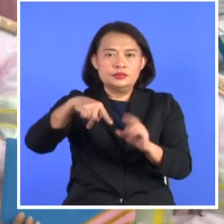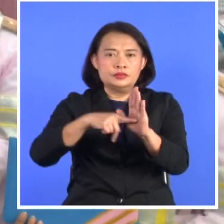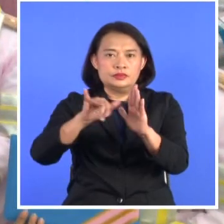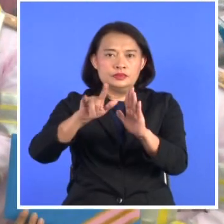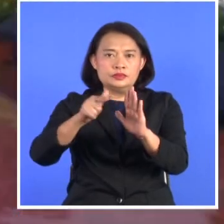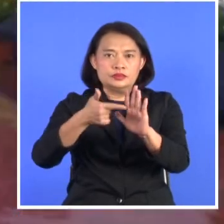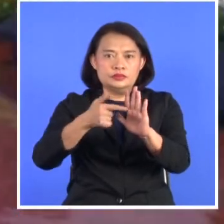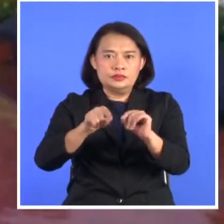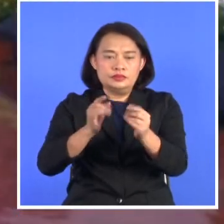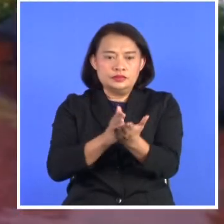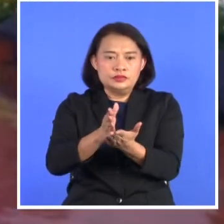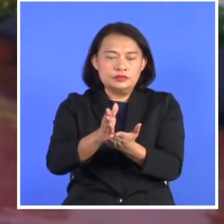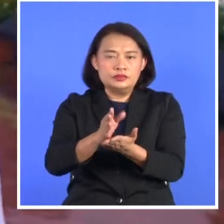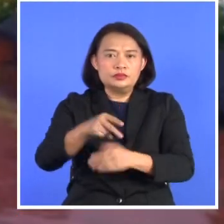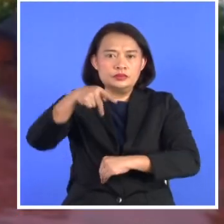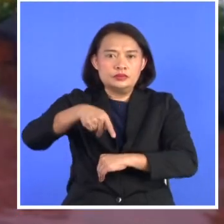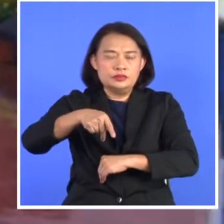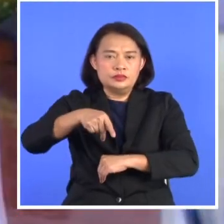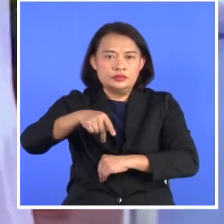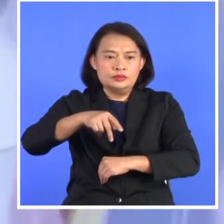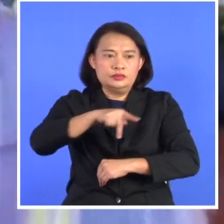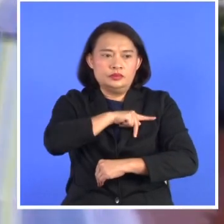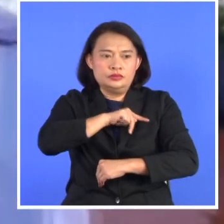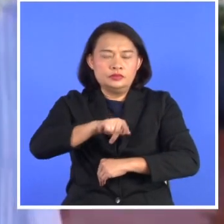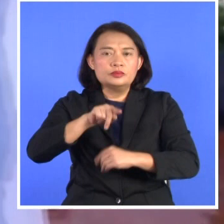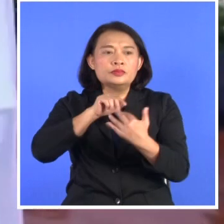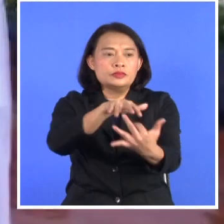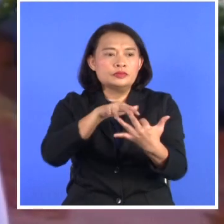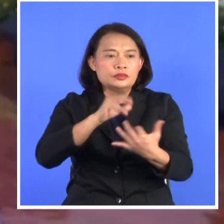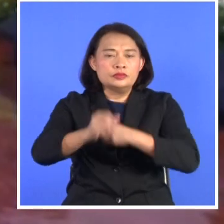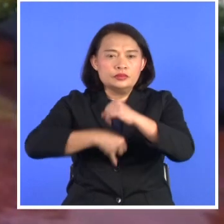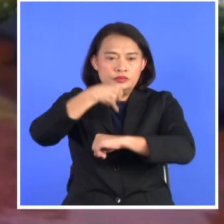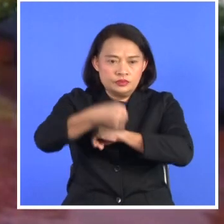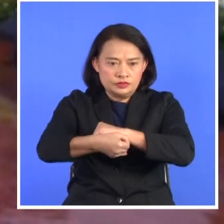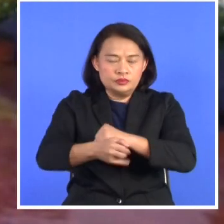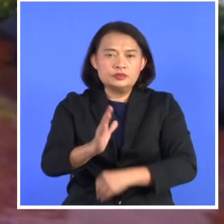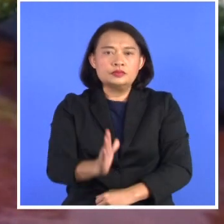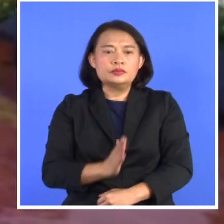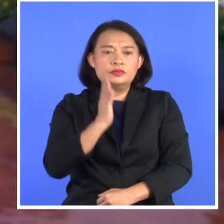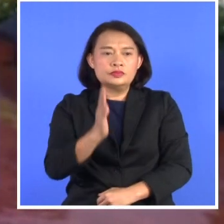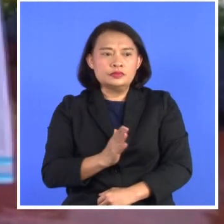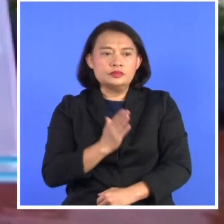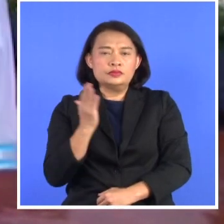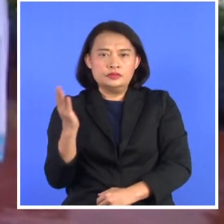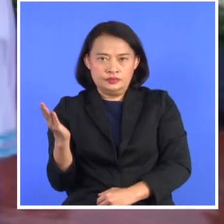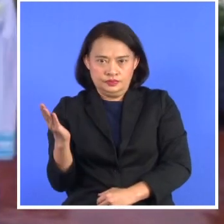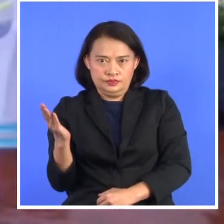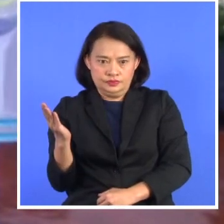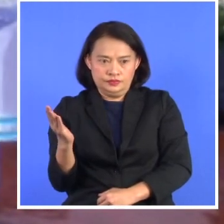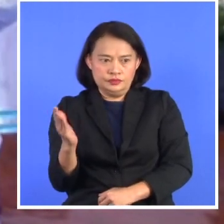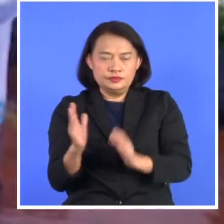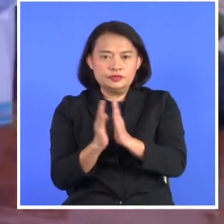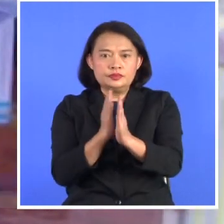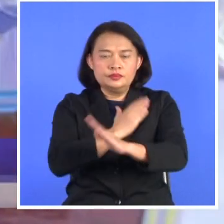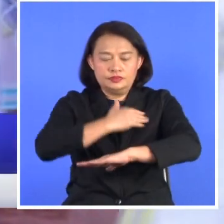วิชาพุทธนวัตกรรมการสื่อสารค่ะนี่เป็นเรื่องน่ายินดีนะยังได้รับเกียรติจากพระครูศรีปริยัติวิสุทธิหลวงพ่อโกวิท